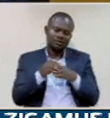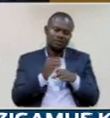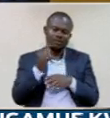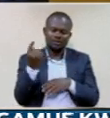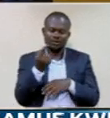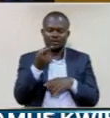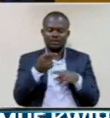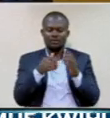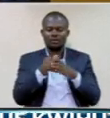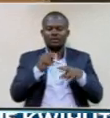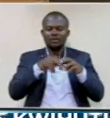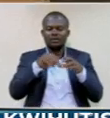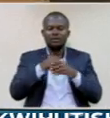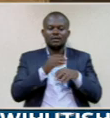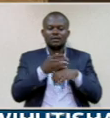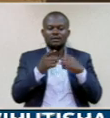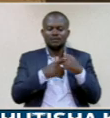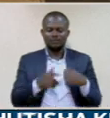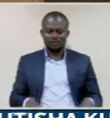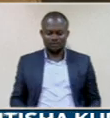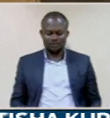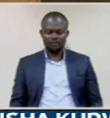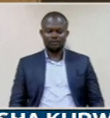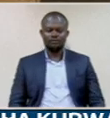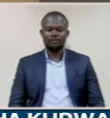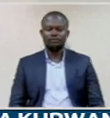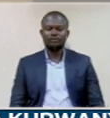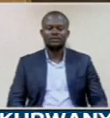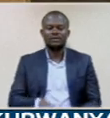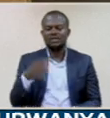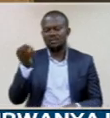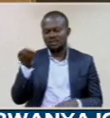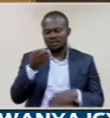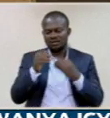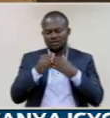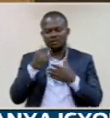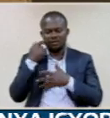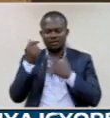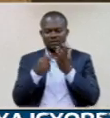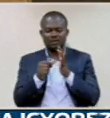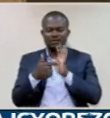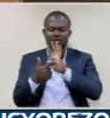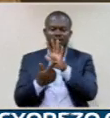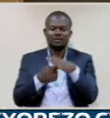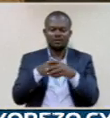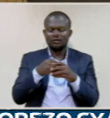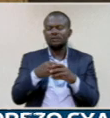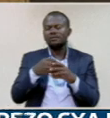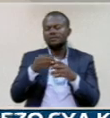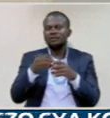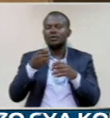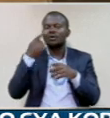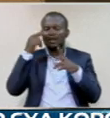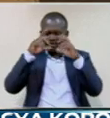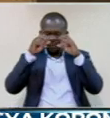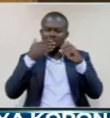ariko bari bicayemo bageze kuri batandatu no gufobya n'agasuzuguro ni ikibazo kiba cyabonetse mu mudugudu no kuwambika isura mbi mu